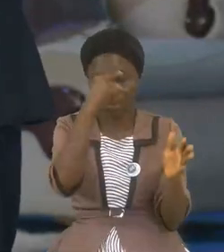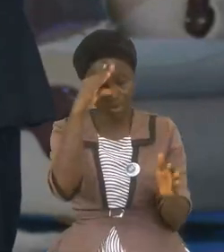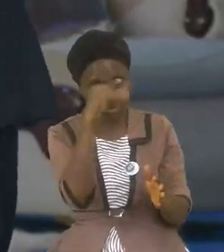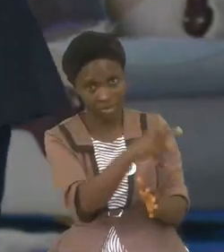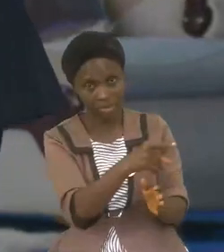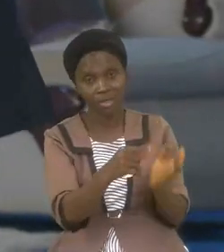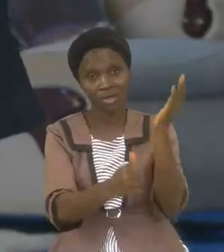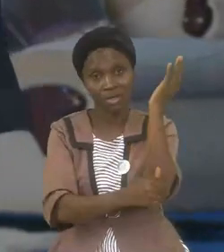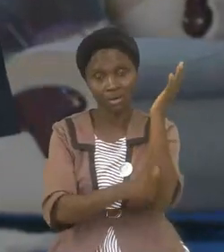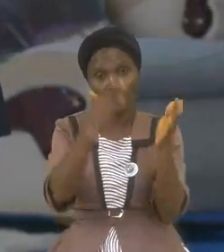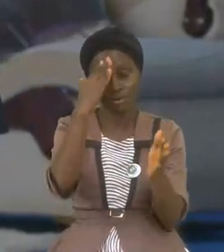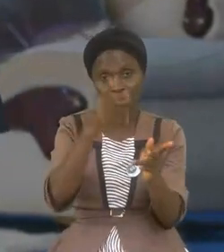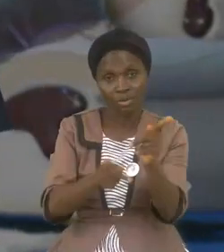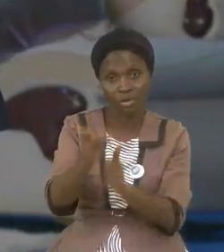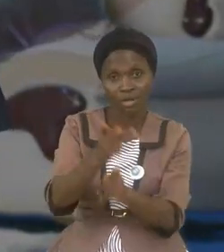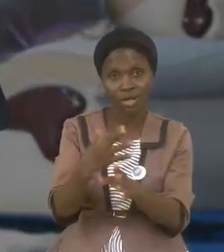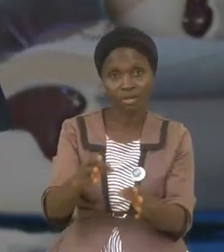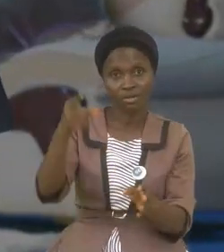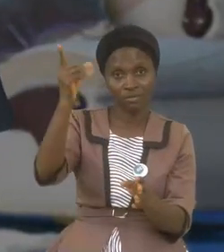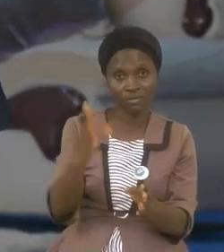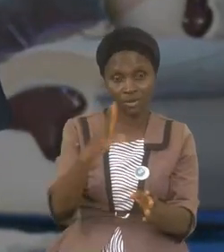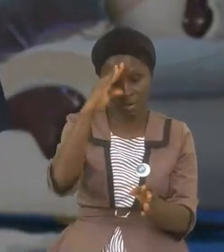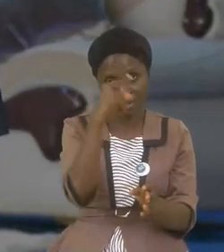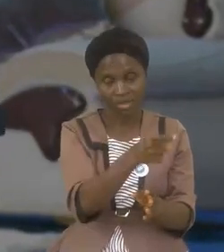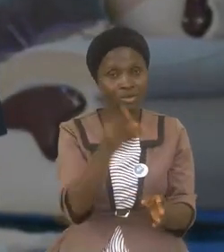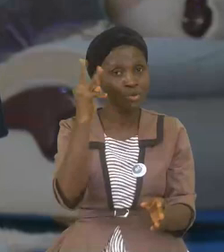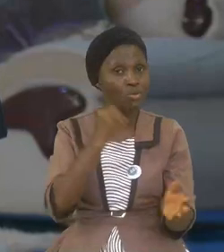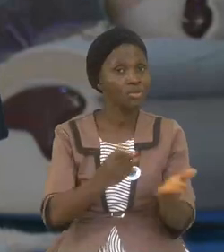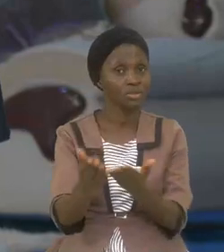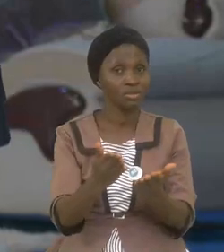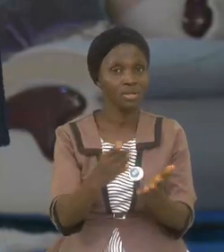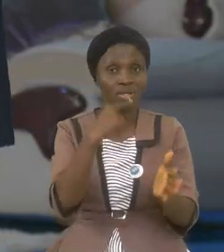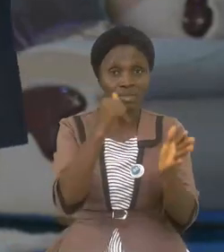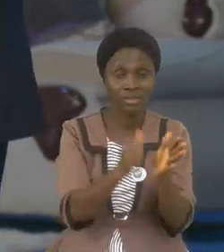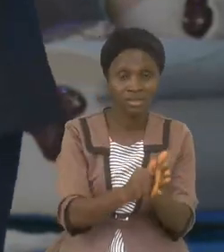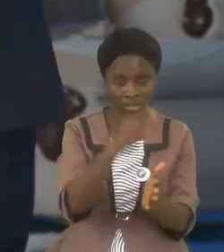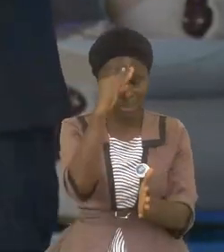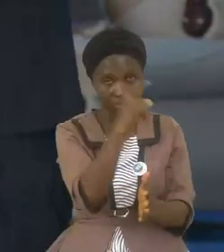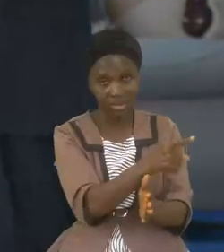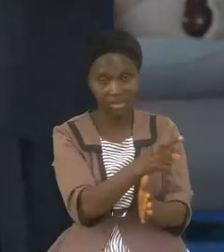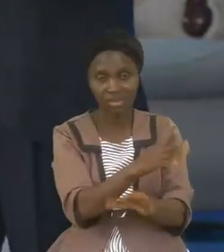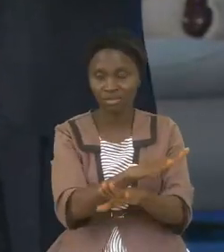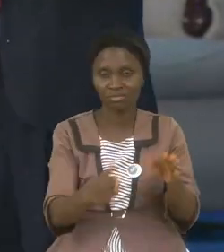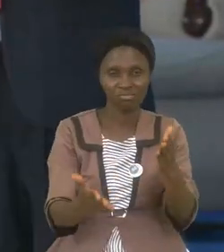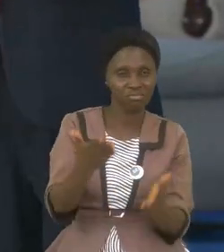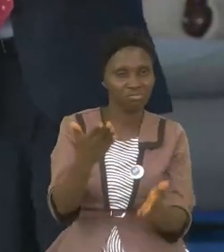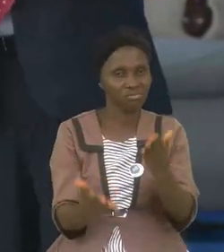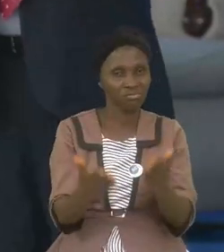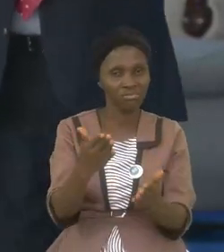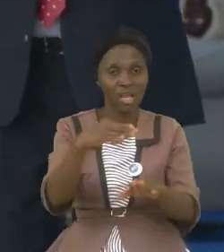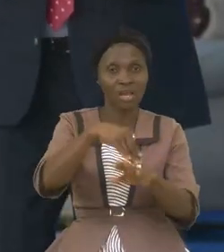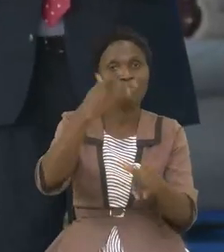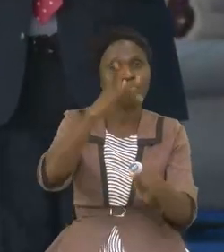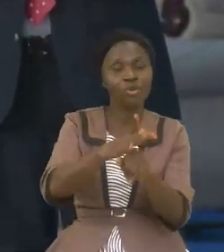fidélité d'Abraham parce qu'il savait le Dieu qu'il servait. Romains 4, 20. Il